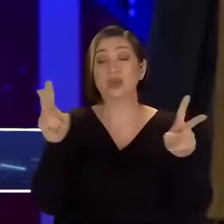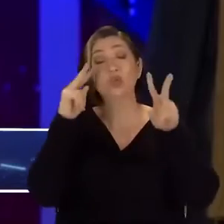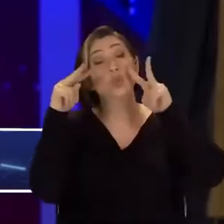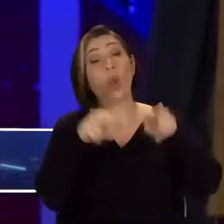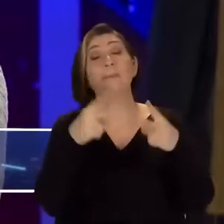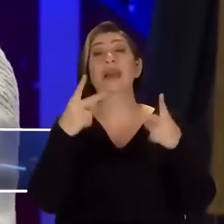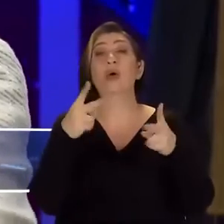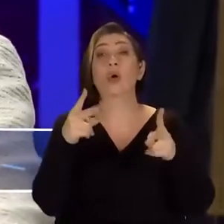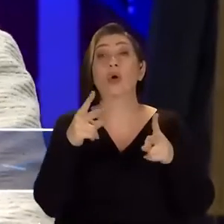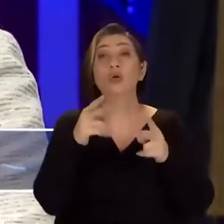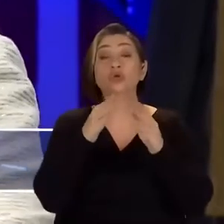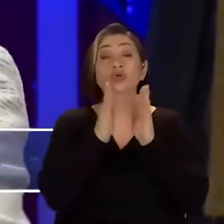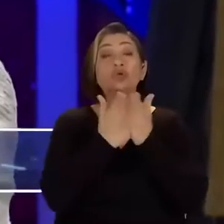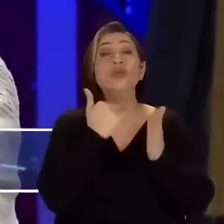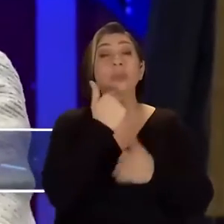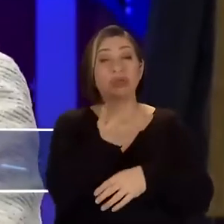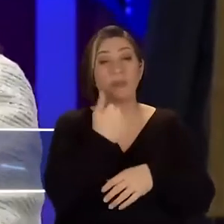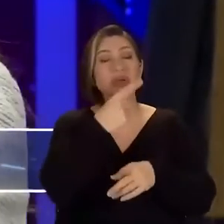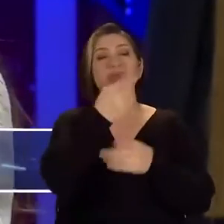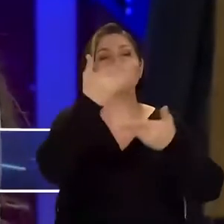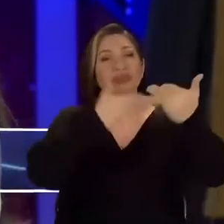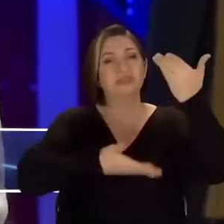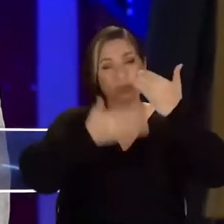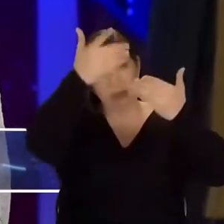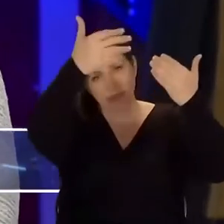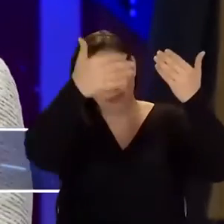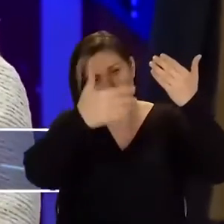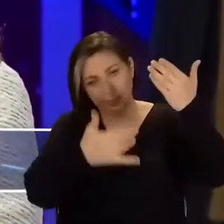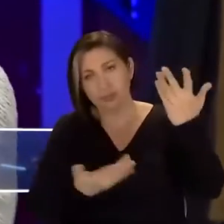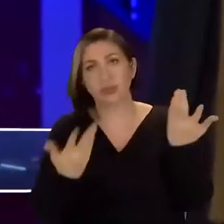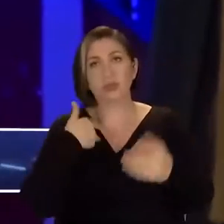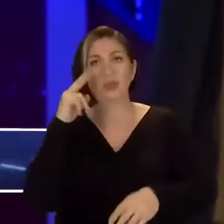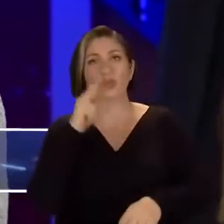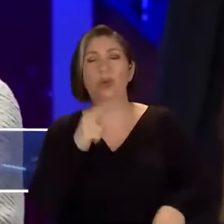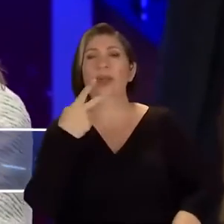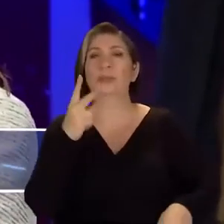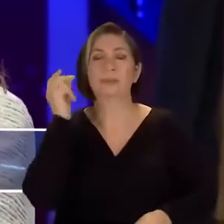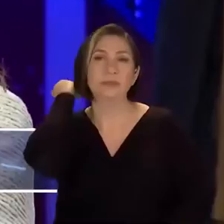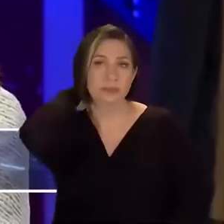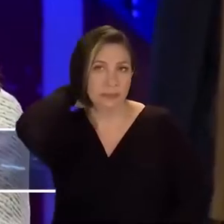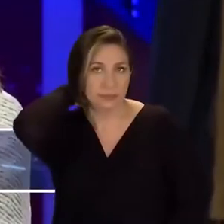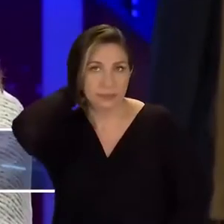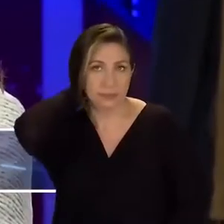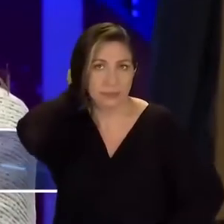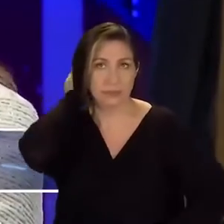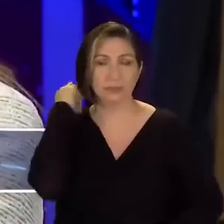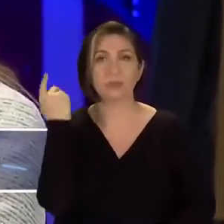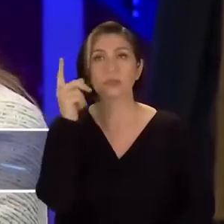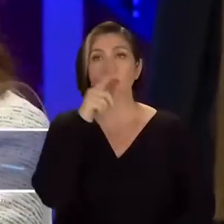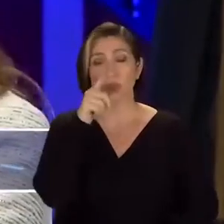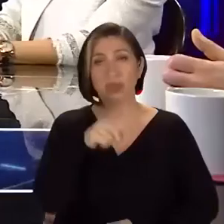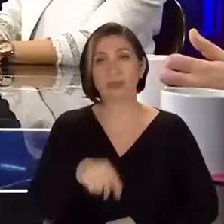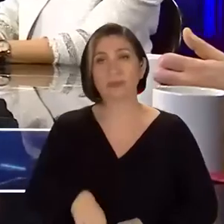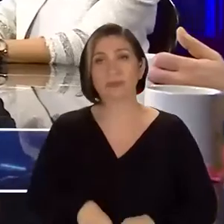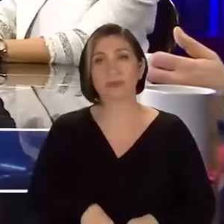Evet. Cüzdan numaranızı verin bana, ben bütün kripto hareketlerine, değil mi, Etherscan'den girip bakalım. Ve kandıramıyoruz mesela kimseyi zaten. O yüzden ya belki